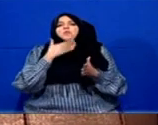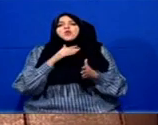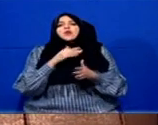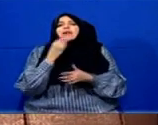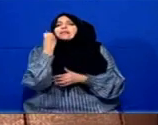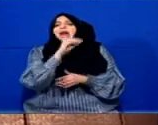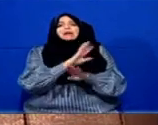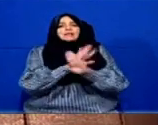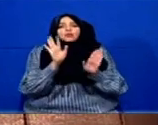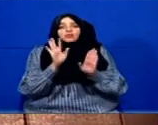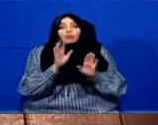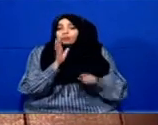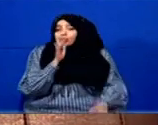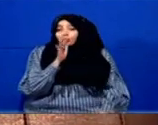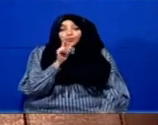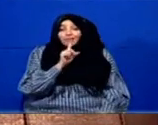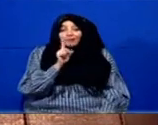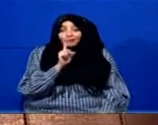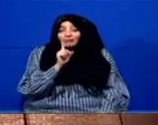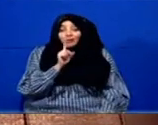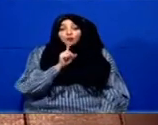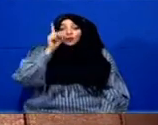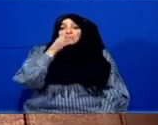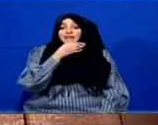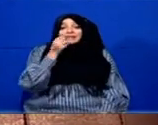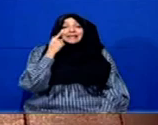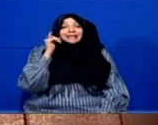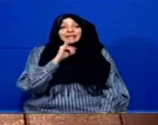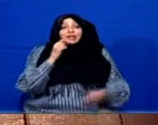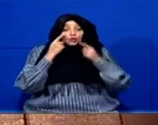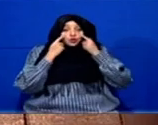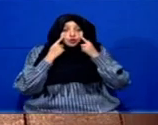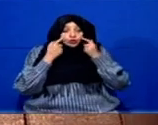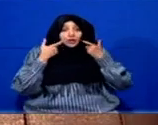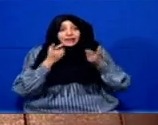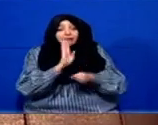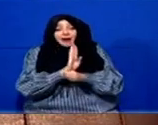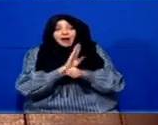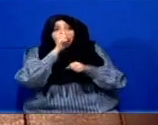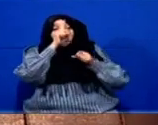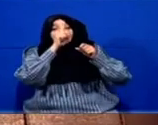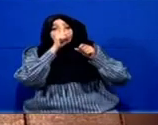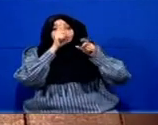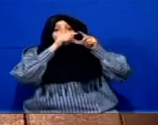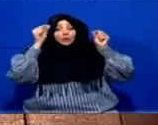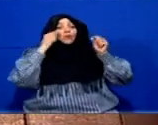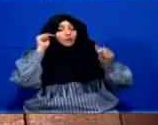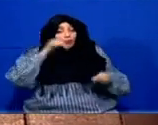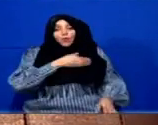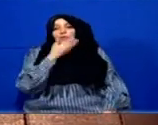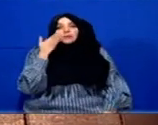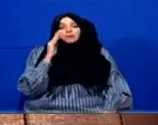الشتاء مثل الجواب لا ربنا قال فمن شهد منكم الشهر ليصممه الايه 185